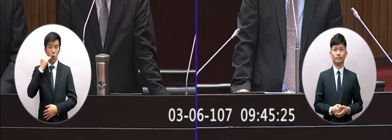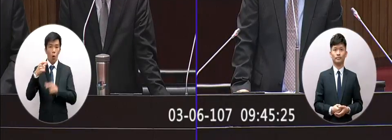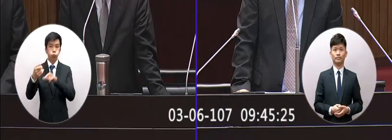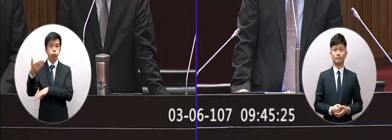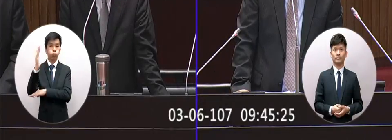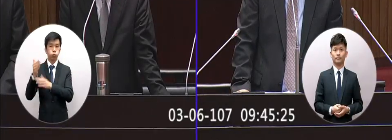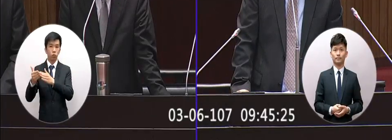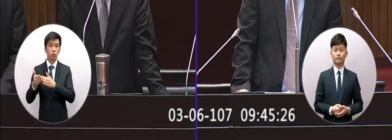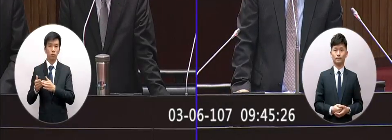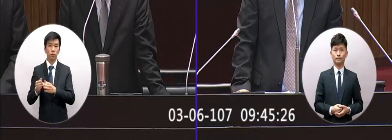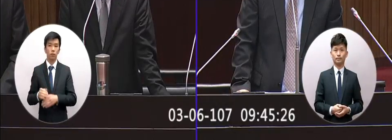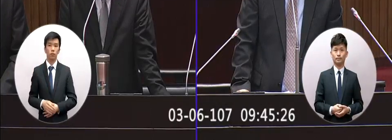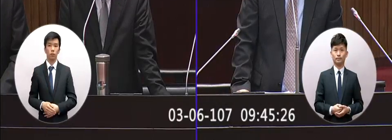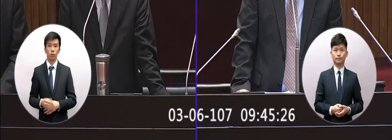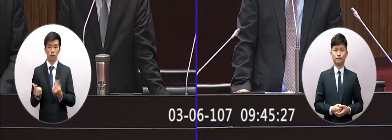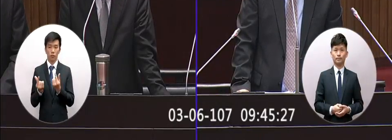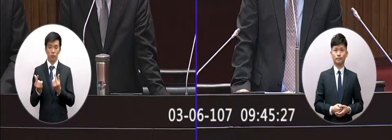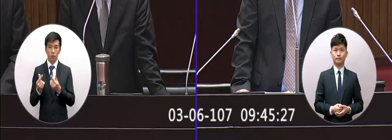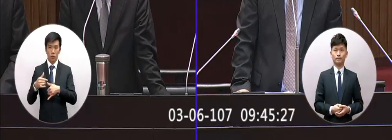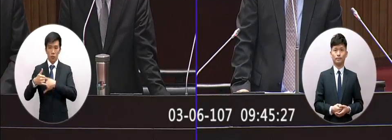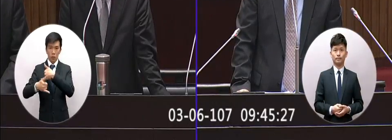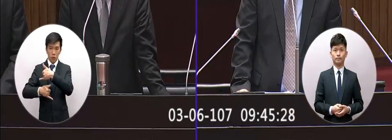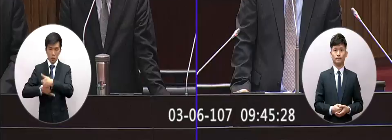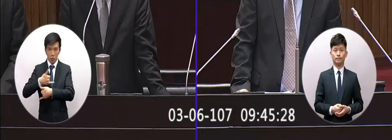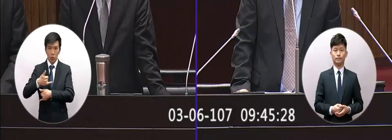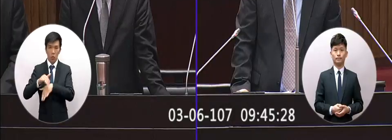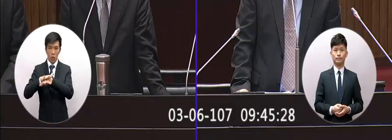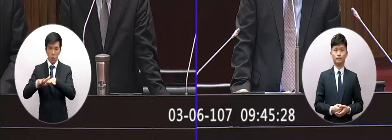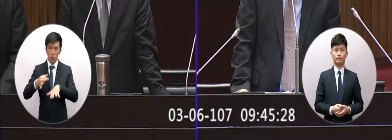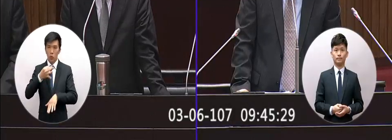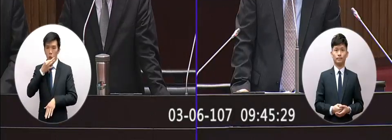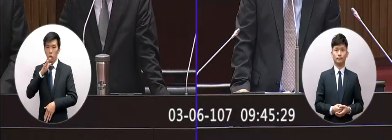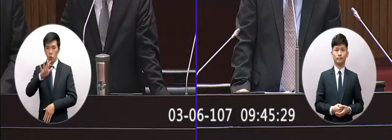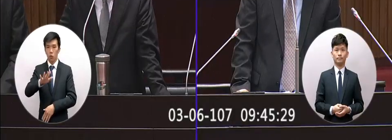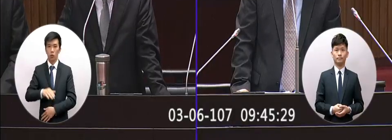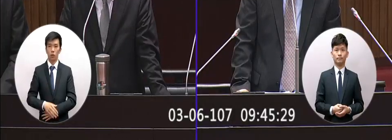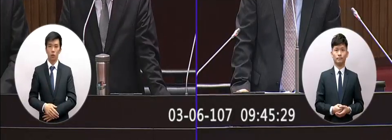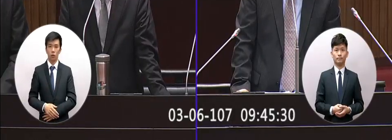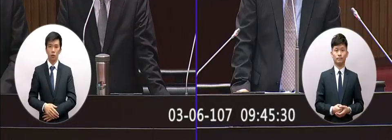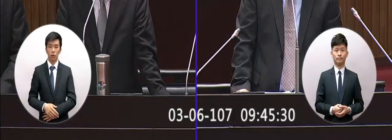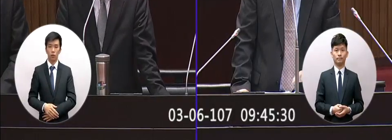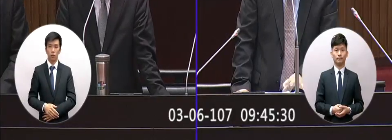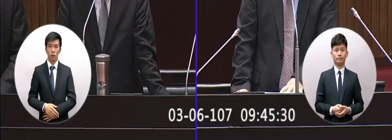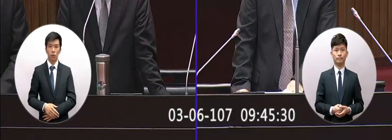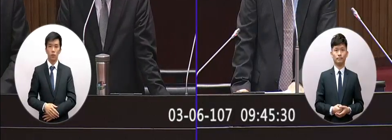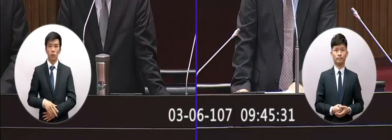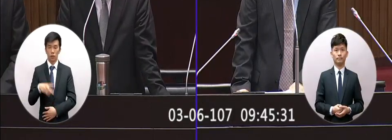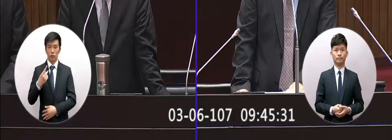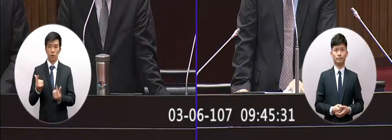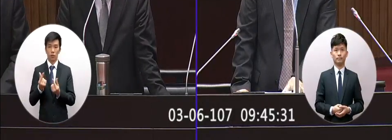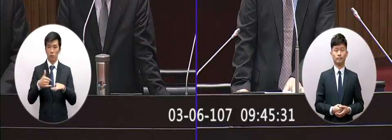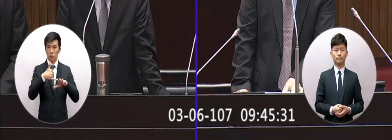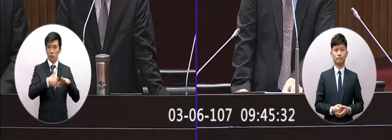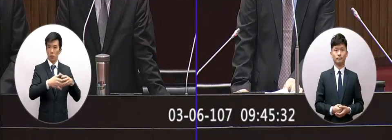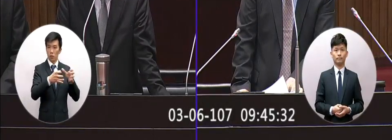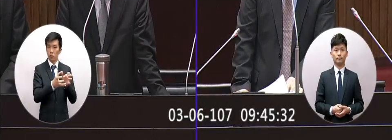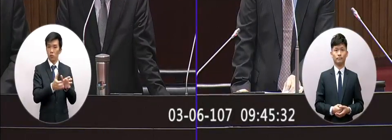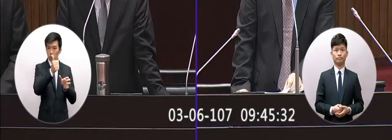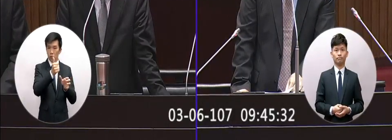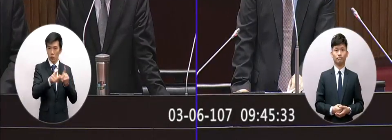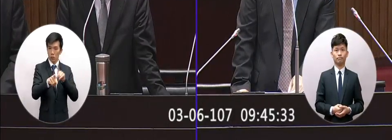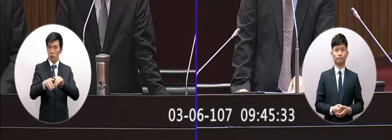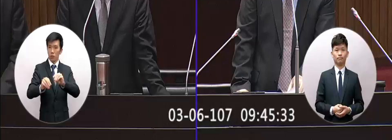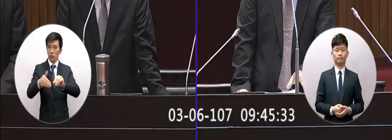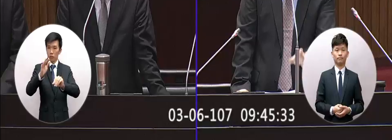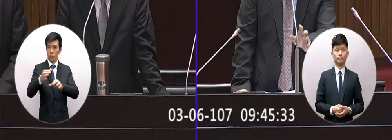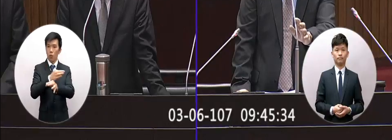委员所讲的关于生命财产安全的需求，又或者是刚刚沈部长跟你报告了哈，地方经济发展的需